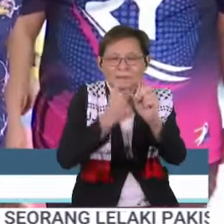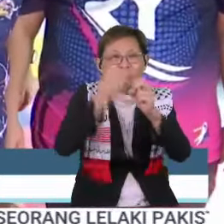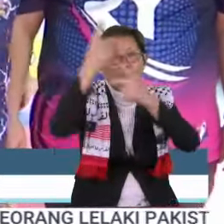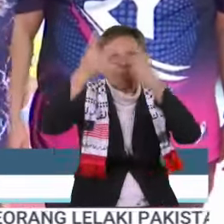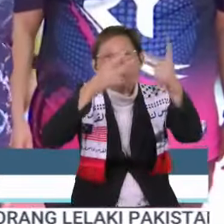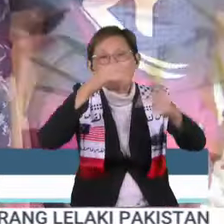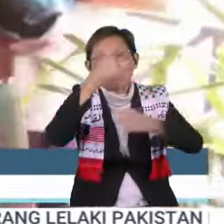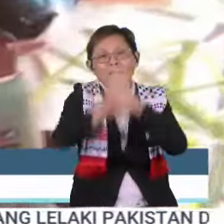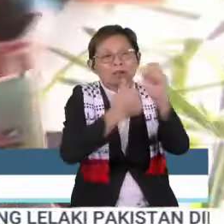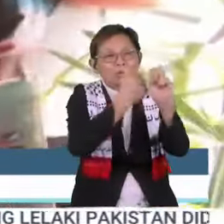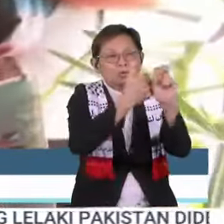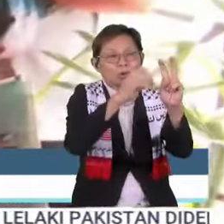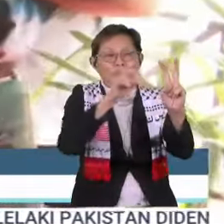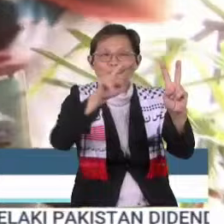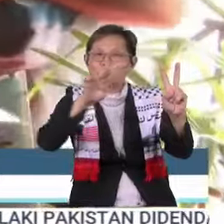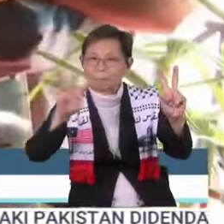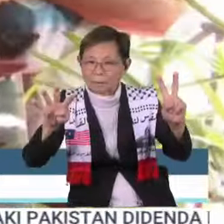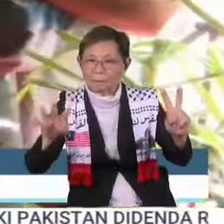TMM 2024.